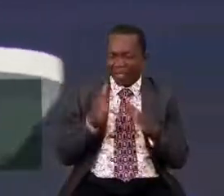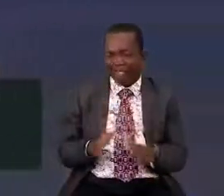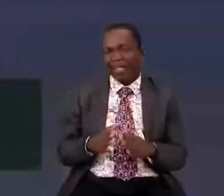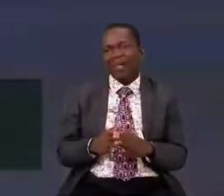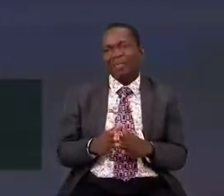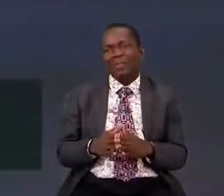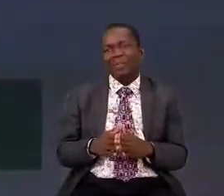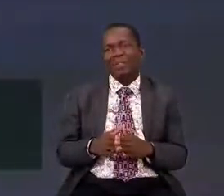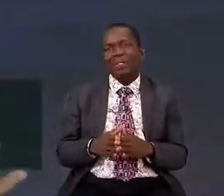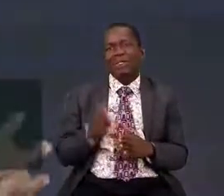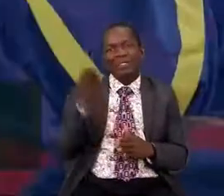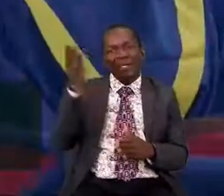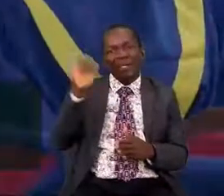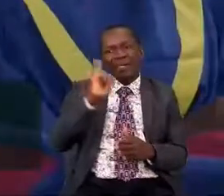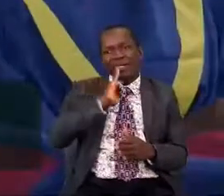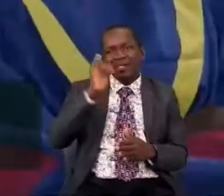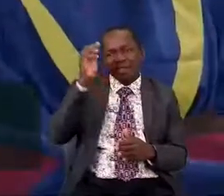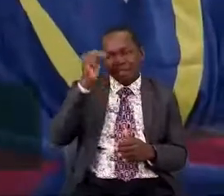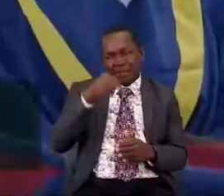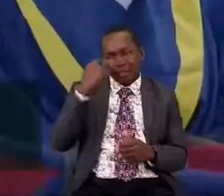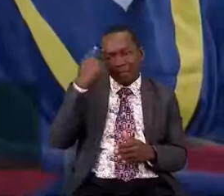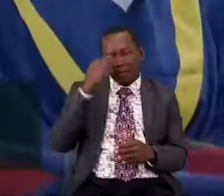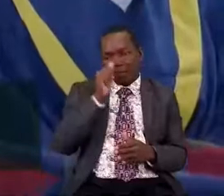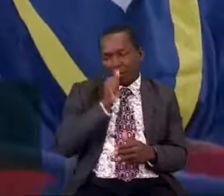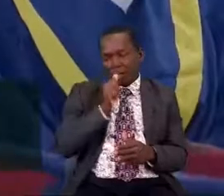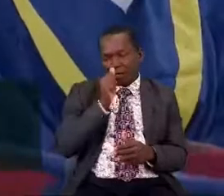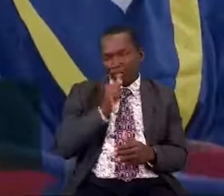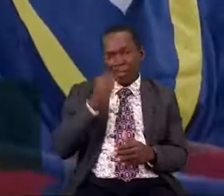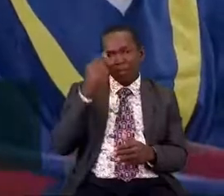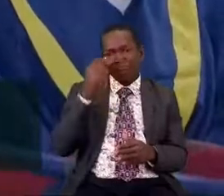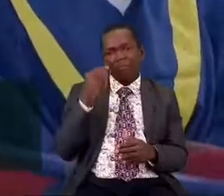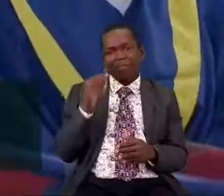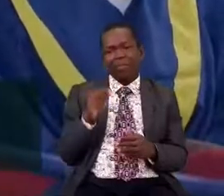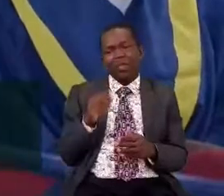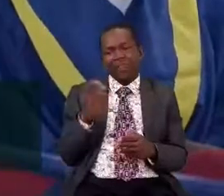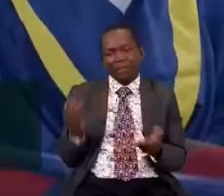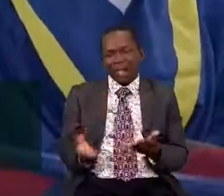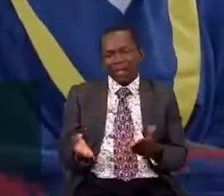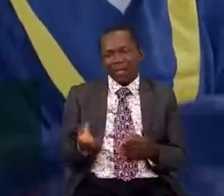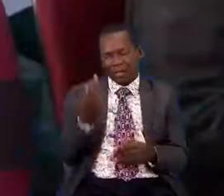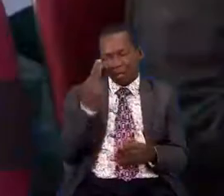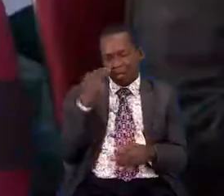Voyons quelque chose ici. En Ésaïe, chapitre 30, verset 18. Ésaïe,